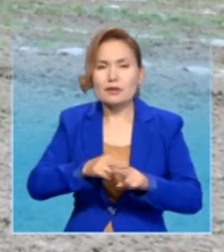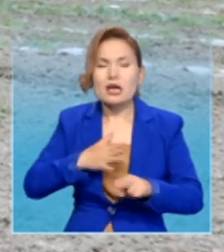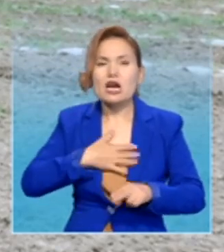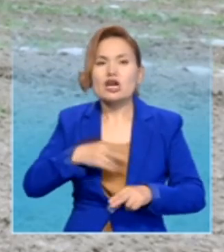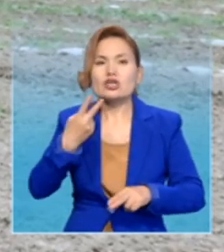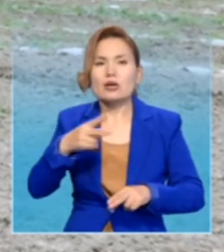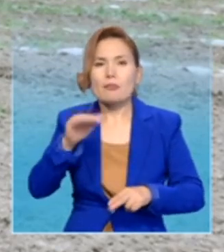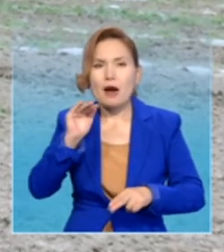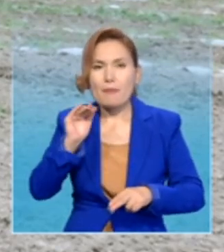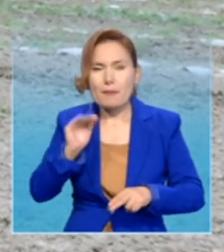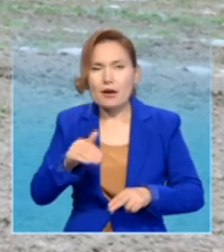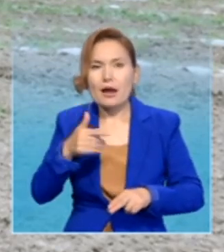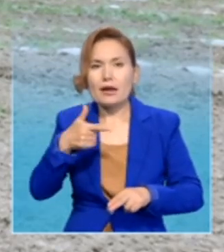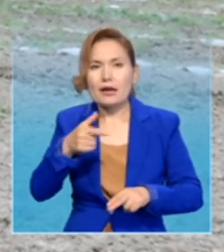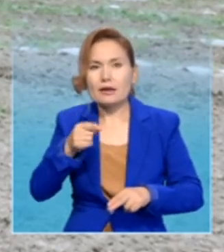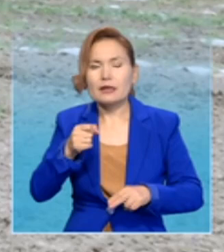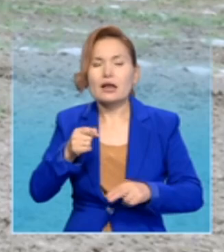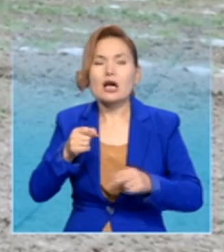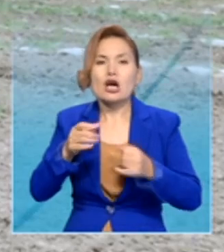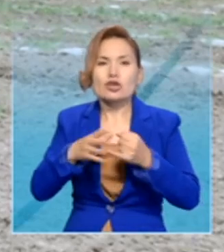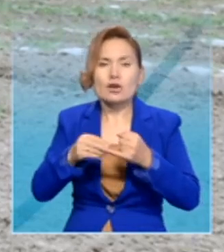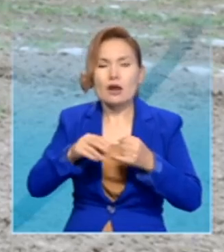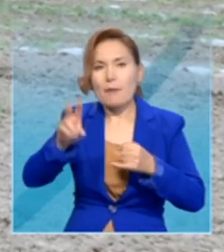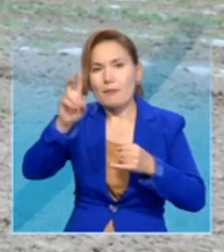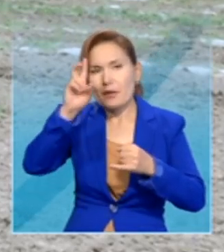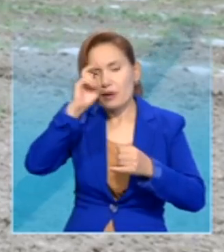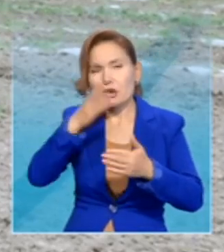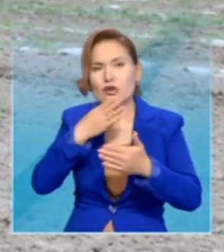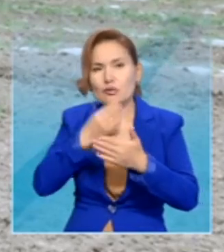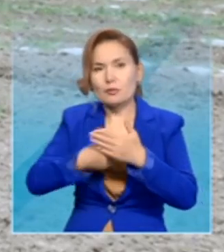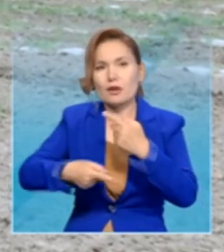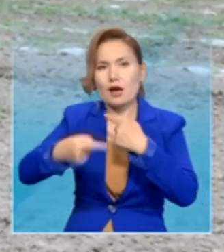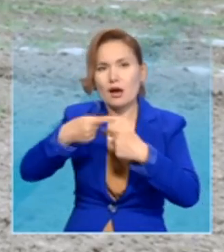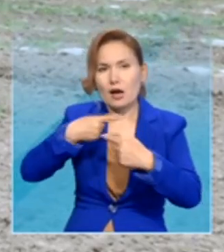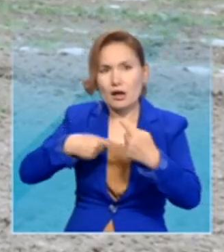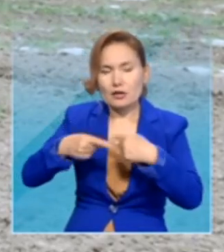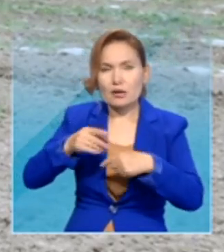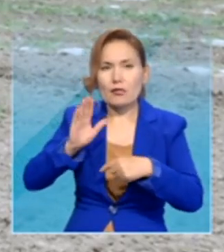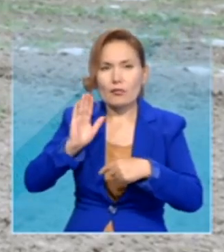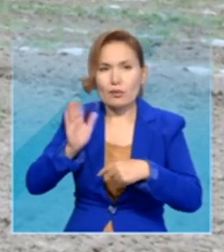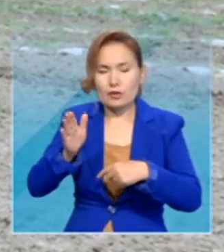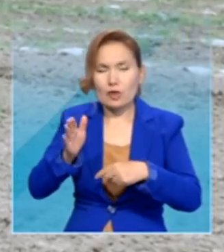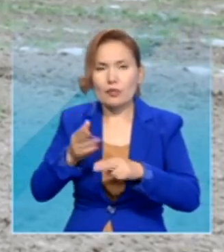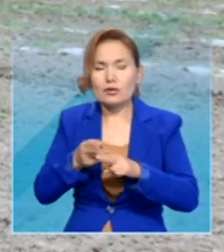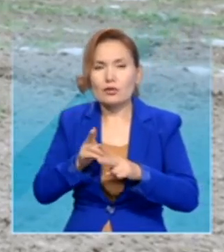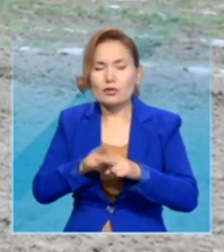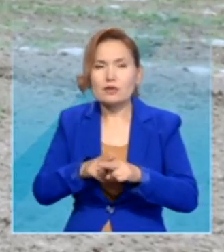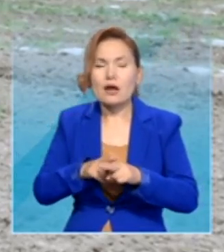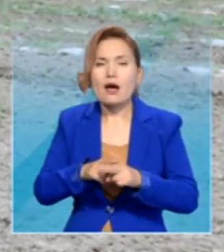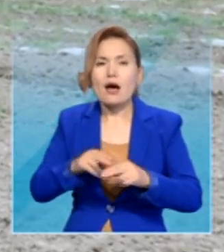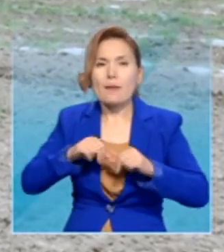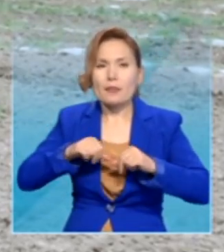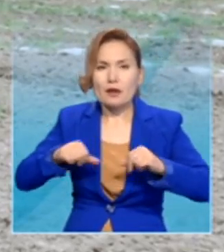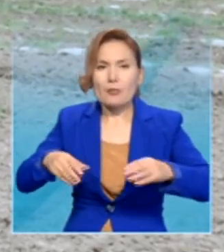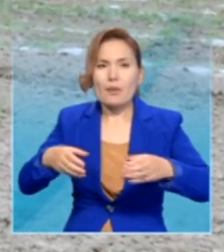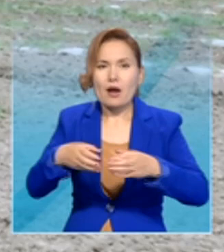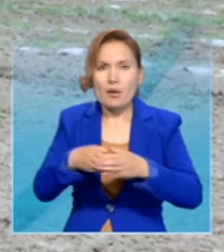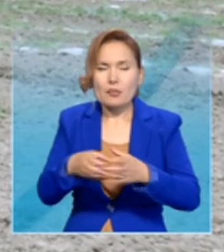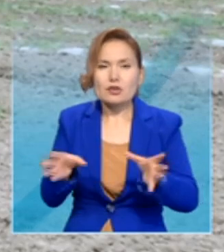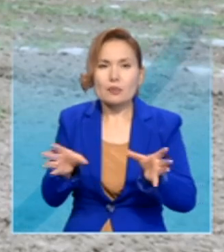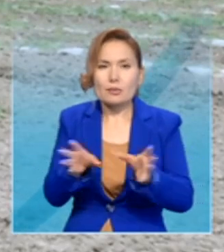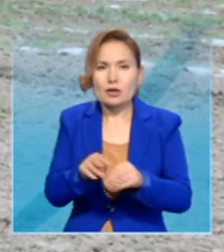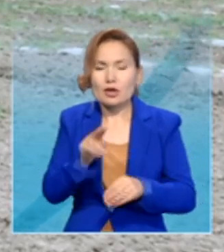20 мың гектар жердің мемлекеттік меншігіне өтуіне осы жер инспекциясымен бірлесе